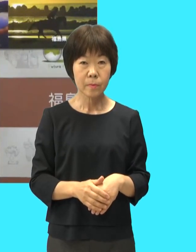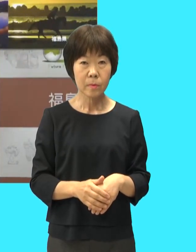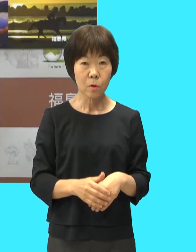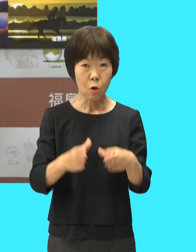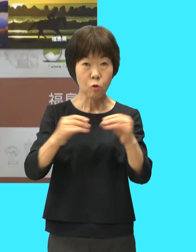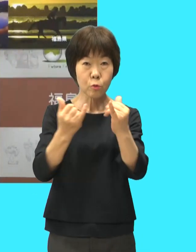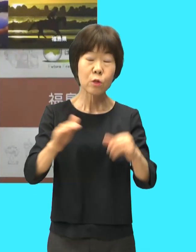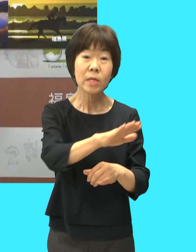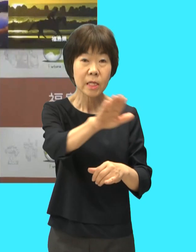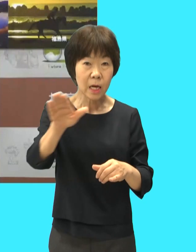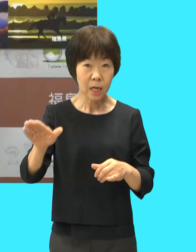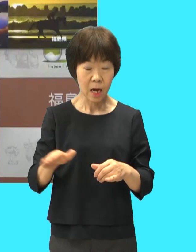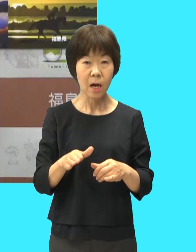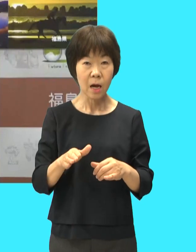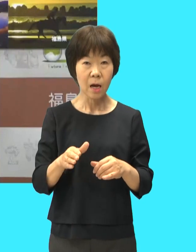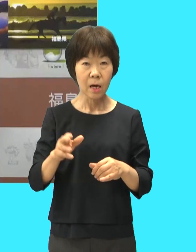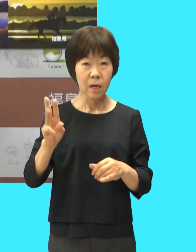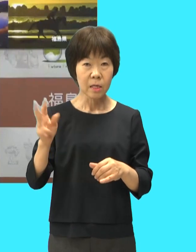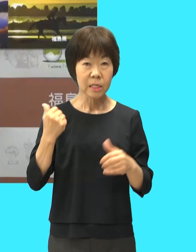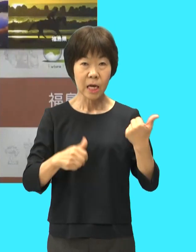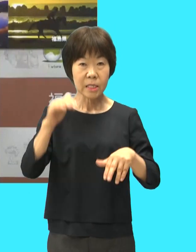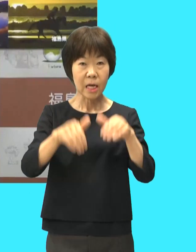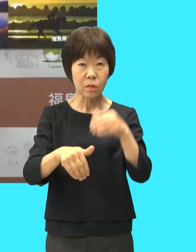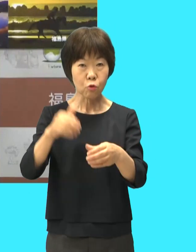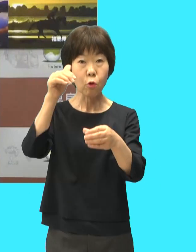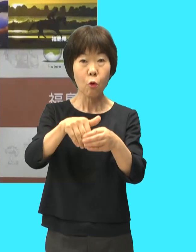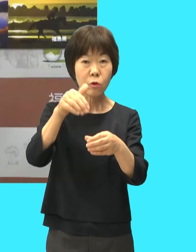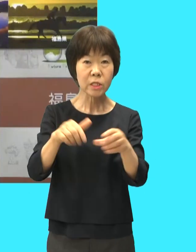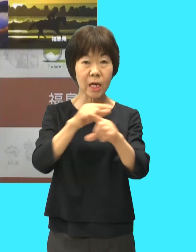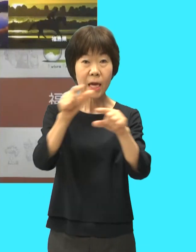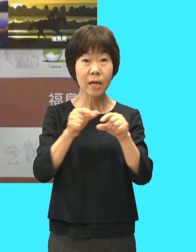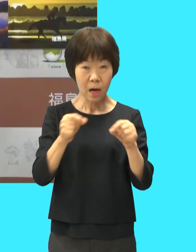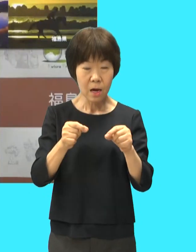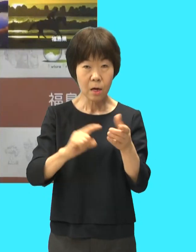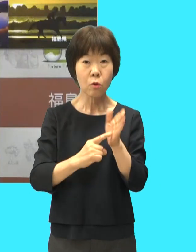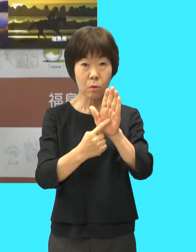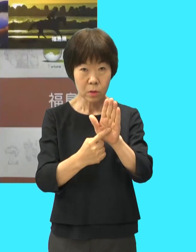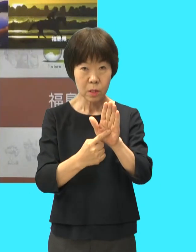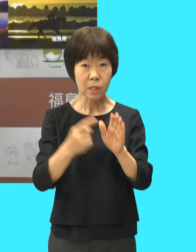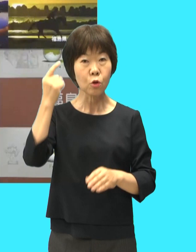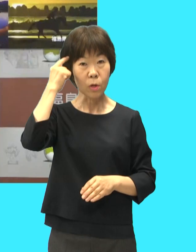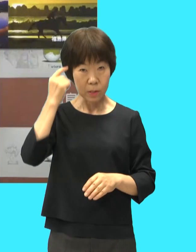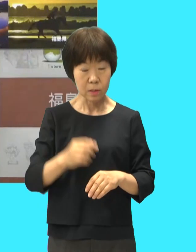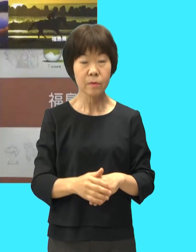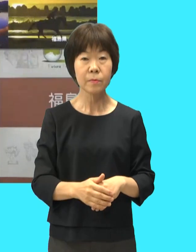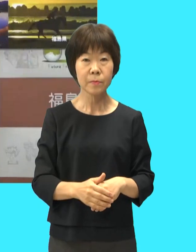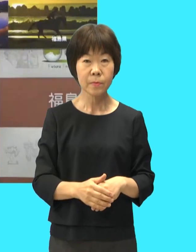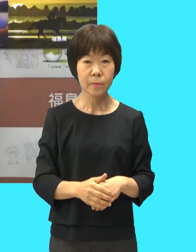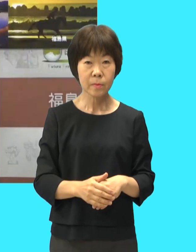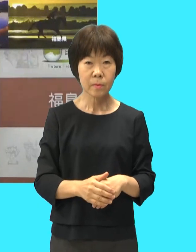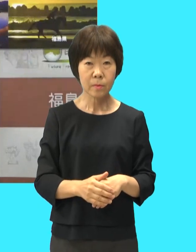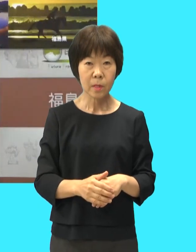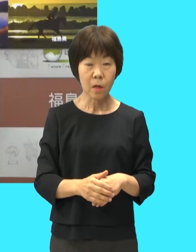国民の皆さんが山議員選挙に臨み結果としてこのような状況になったかと思います